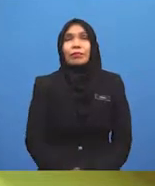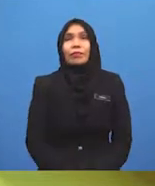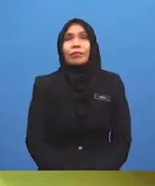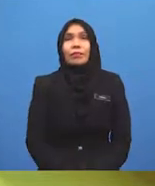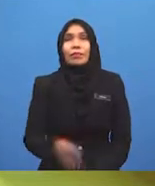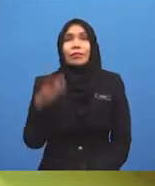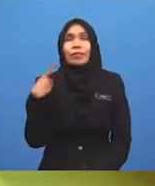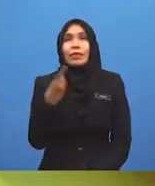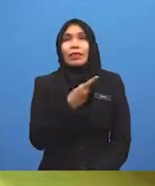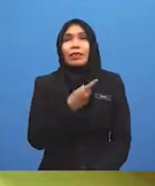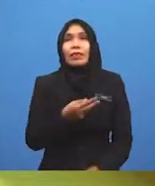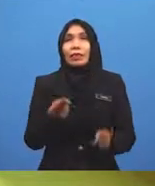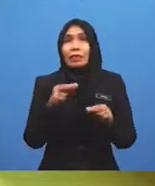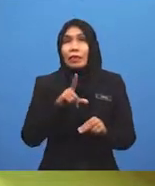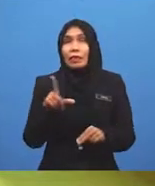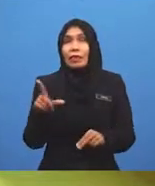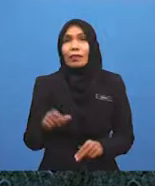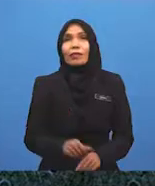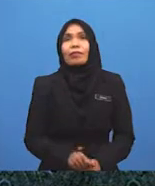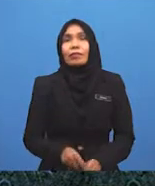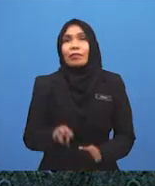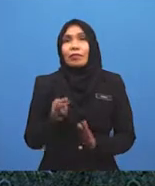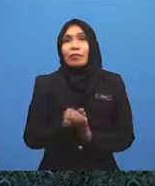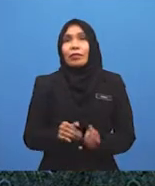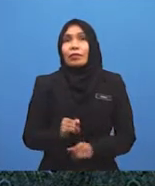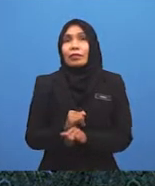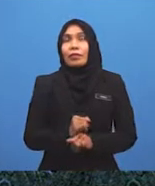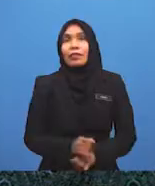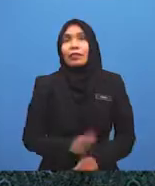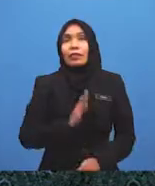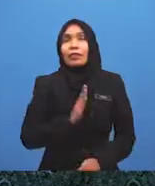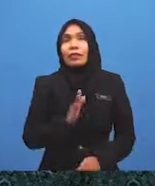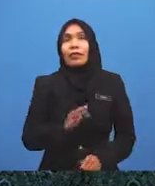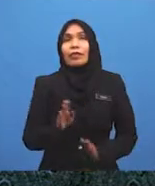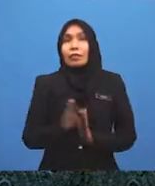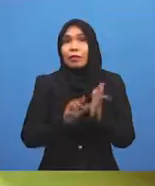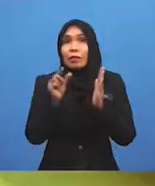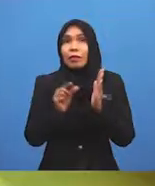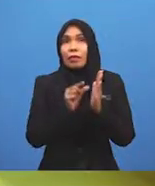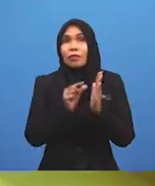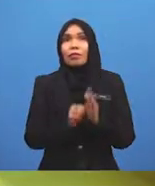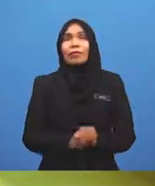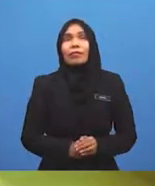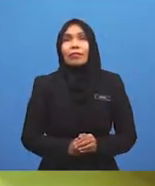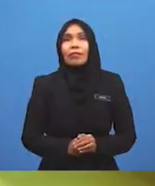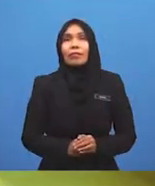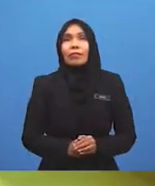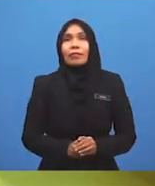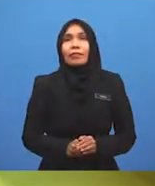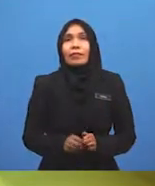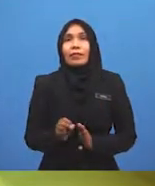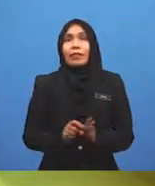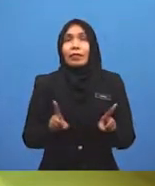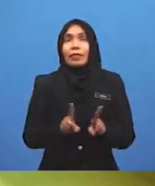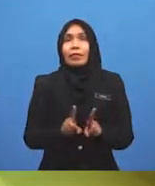kita hendaklah memelihara adab bergaul bersama jiran demi kebaikan semua.